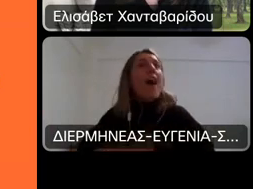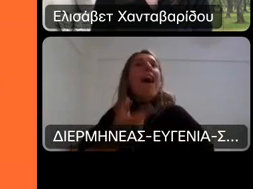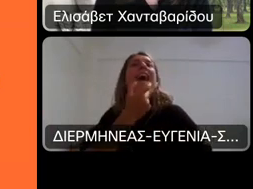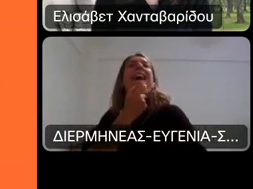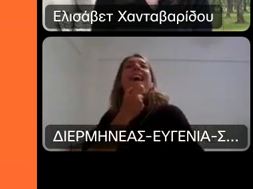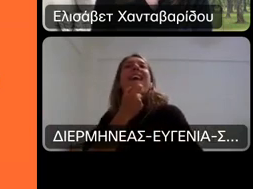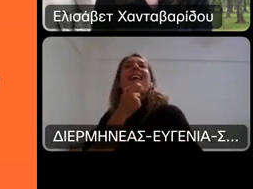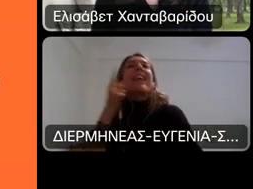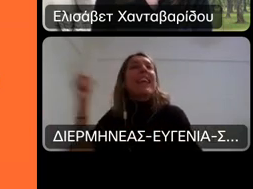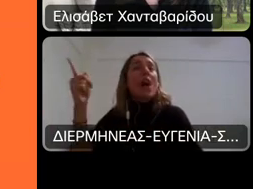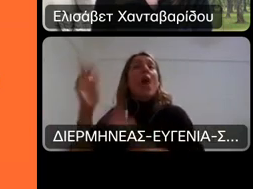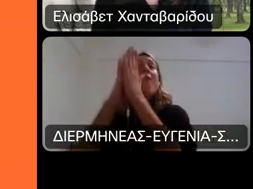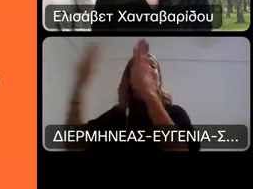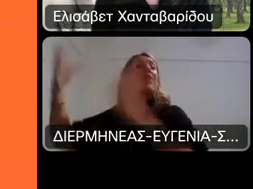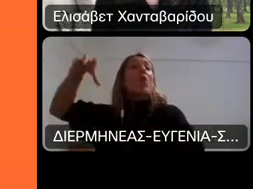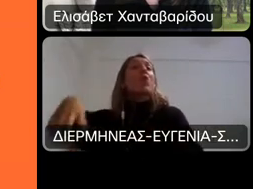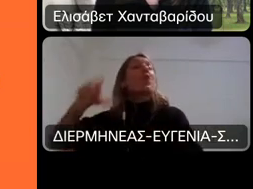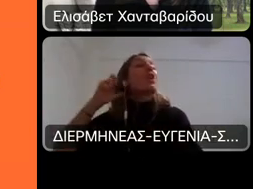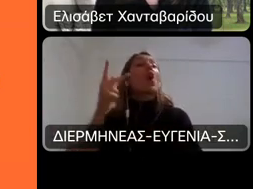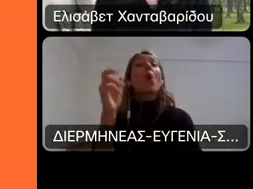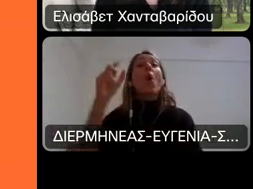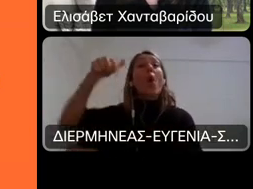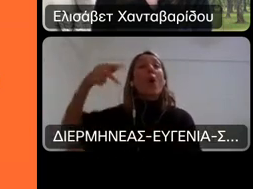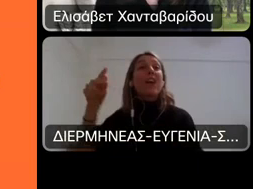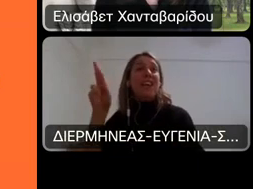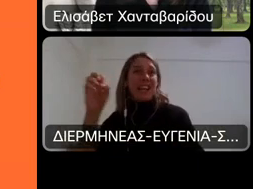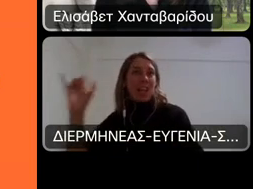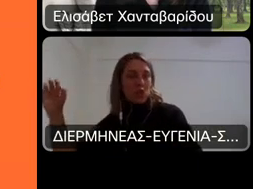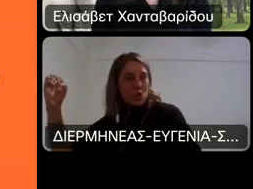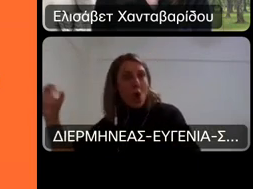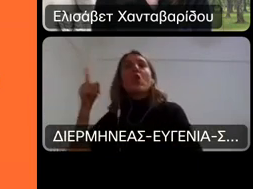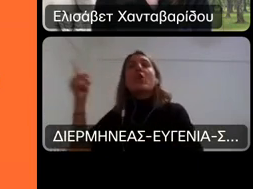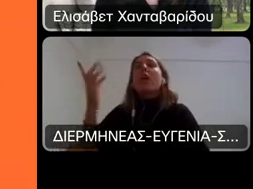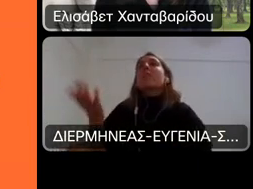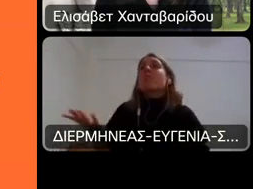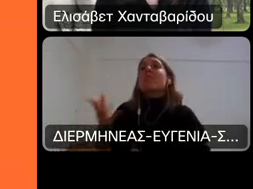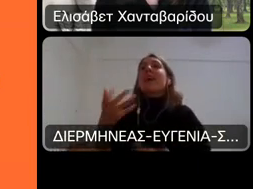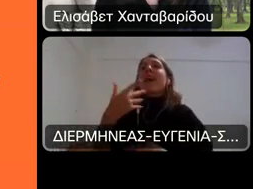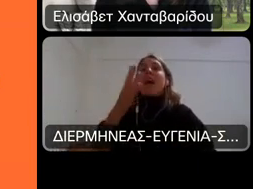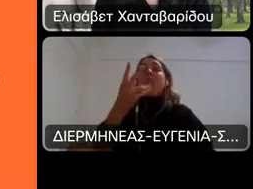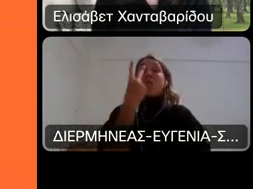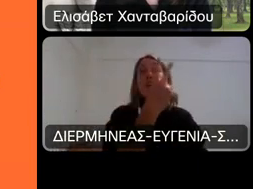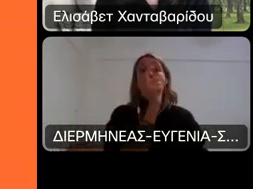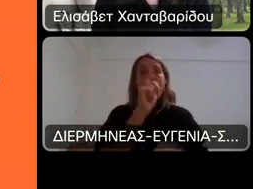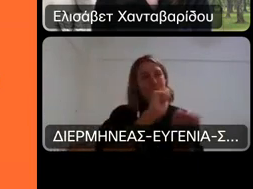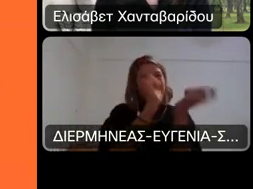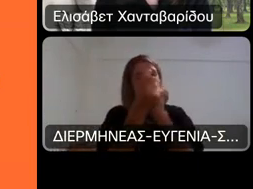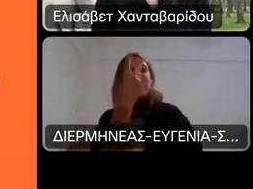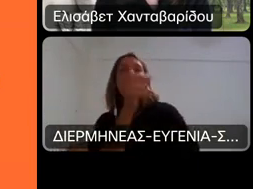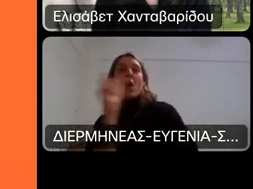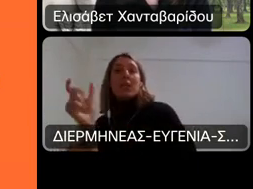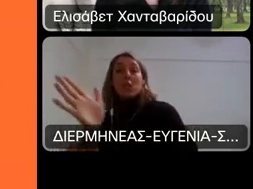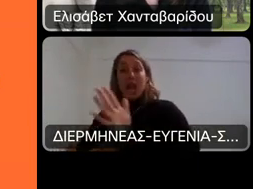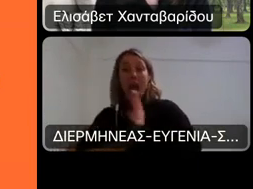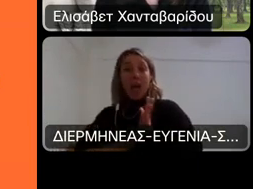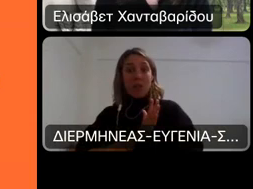όρος από τη βιβλιοθήκη του Κογκρέσου Non-Citizens και Illegal Immigration, δηλαδή αντικαταστάθηκε από δύο όρους. Μη πολίτες, θα